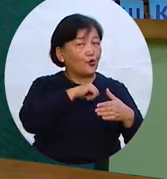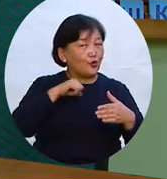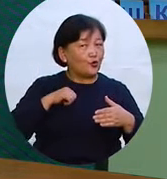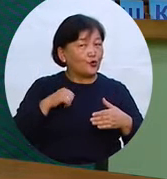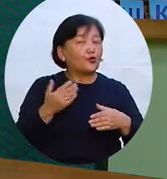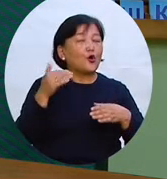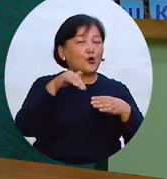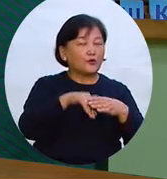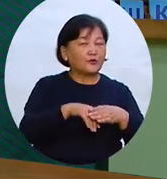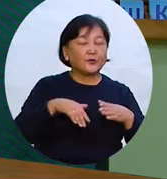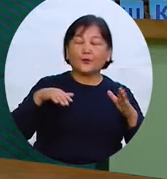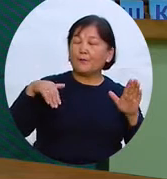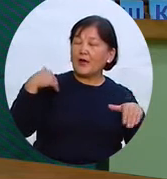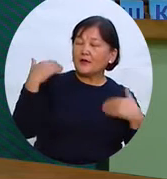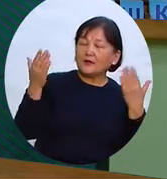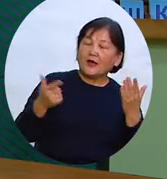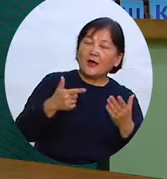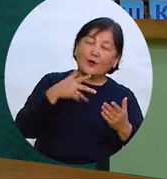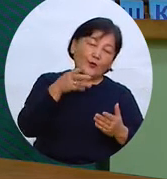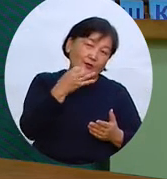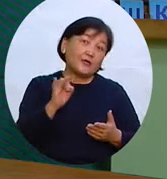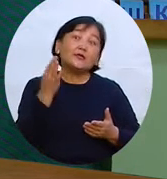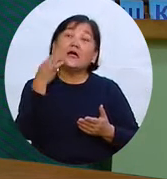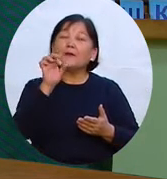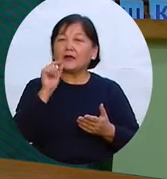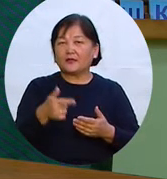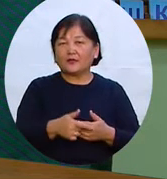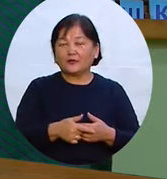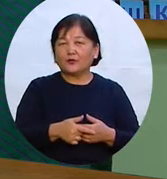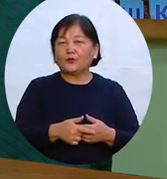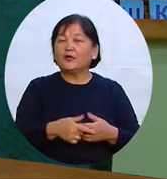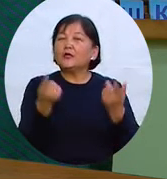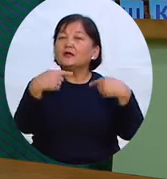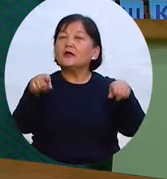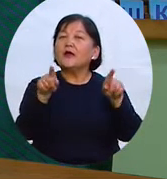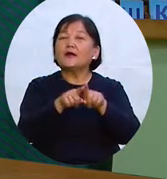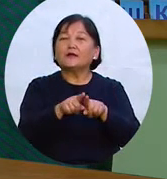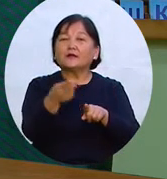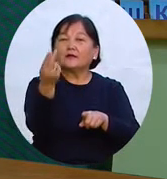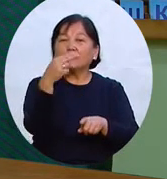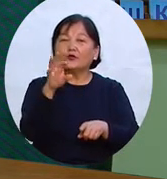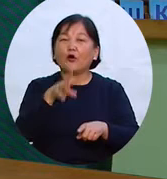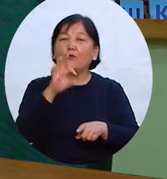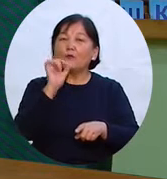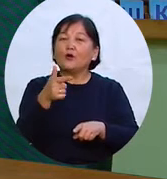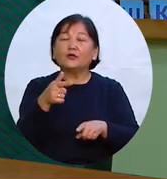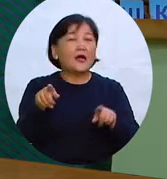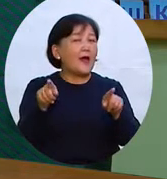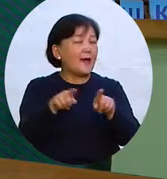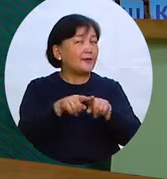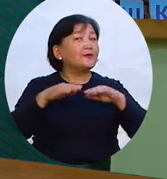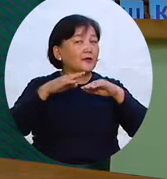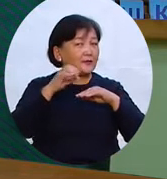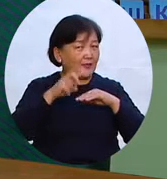Гунигтай, баяртай тийм байдаг шүү дээ. Тэгвэл яг ийм домог шиг энэ тал маань үн